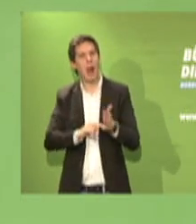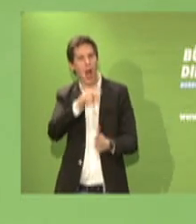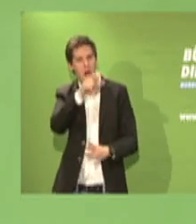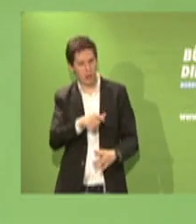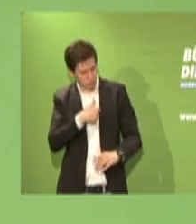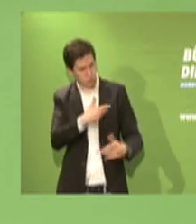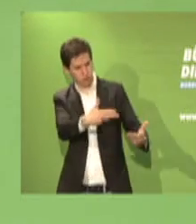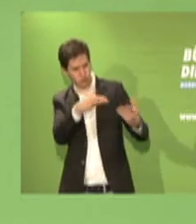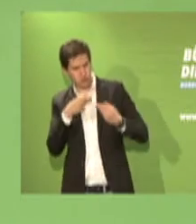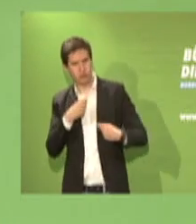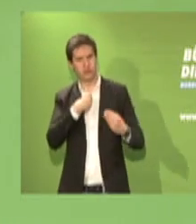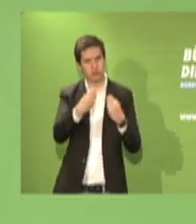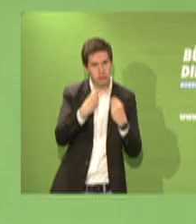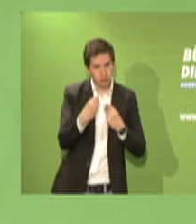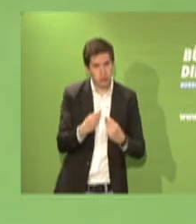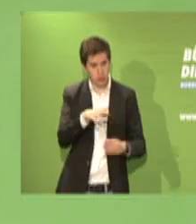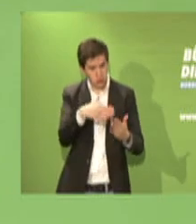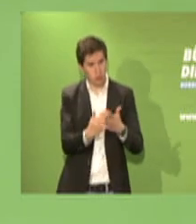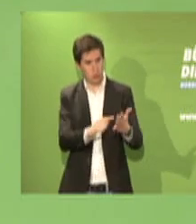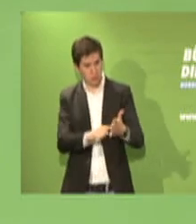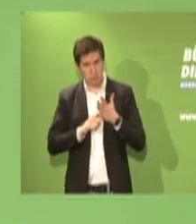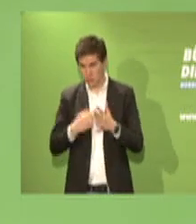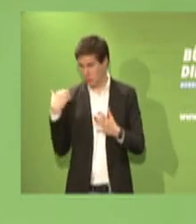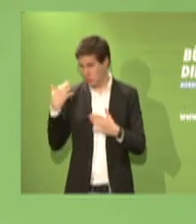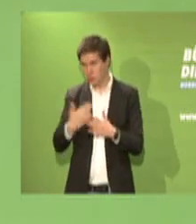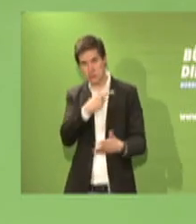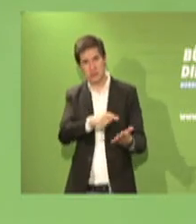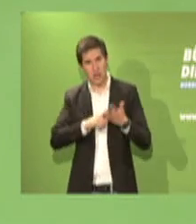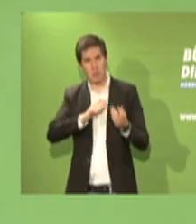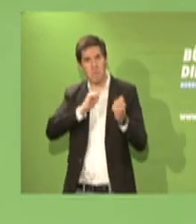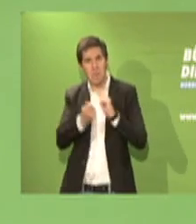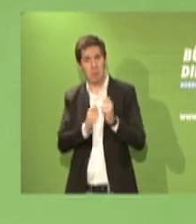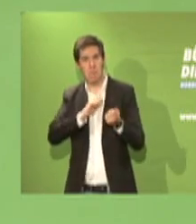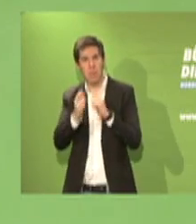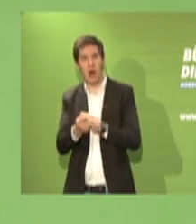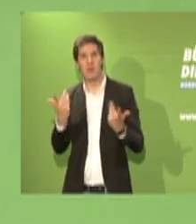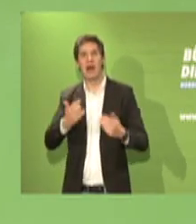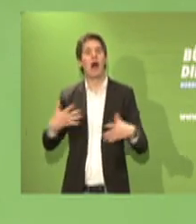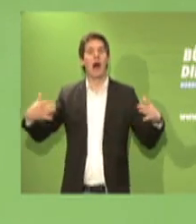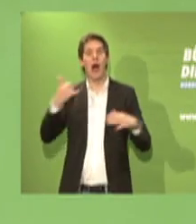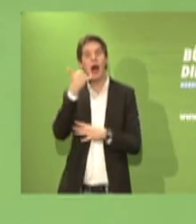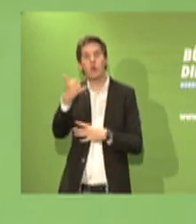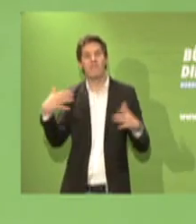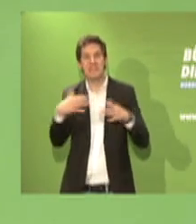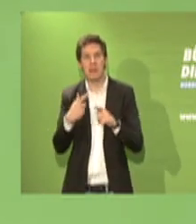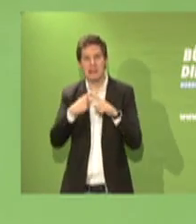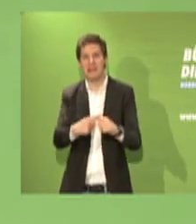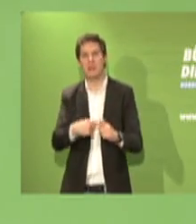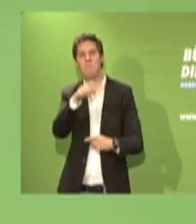eingeladen. Und da muss ich wirklich sagen, also was sich hier in den letzten Jahren getan hat, im Bereich gerade von Bürgerbussen, Anrufsammeltaxis, auch